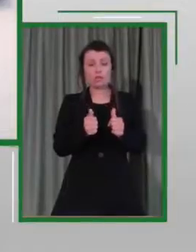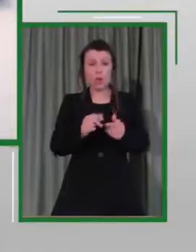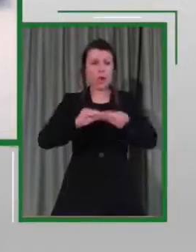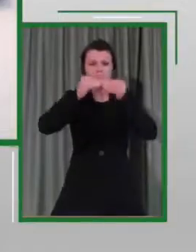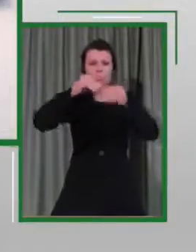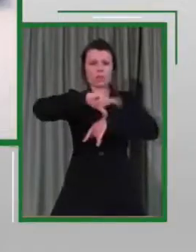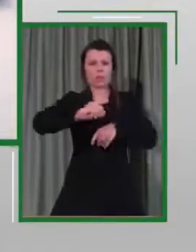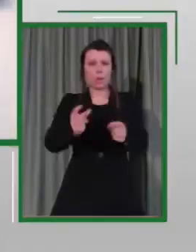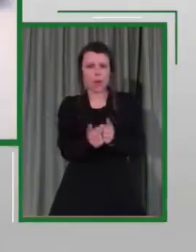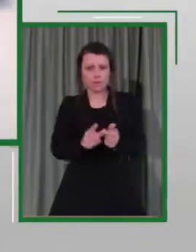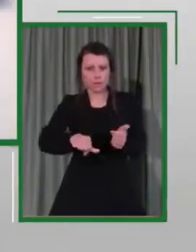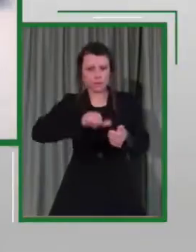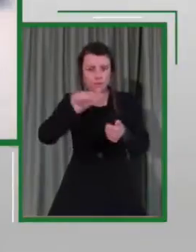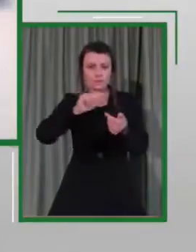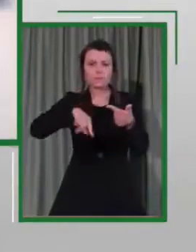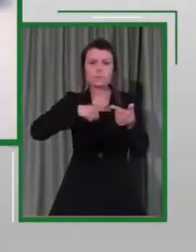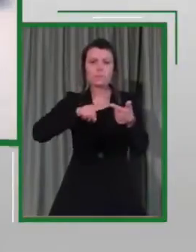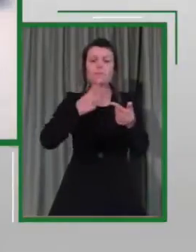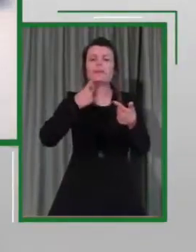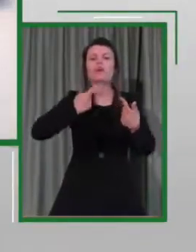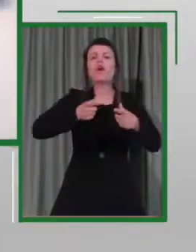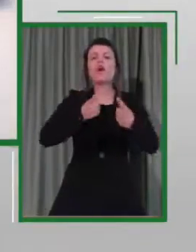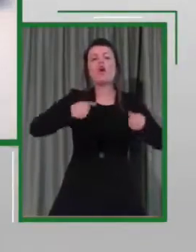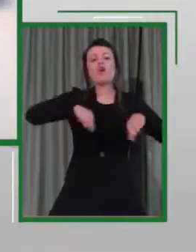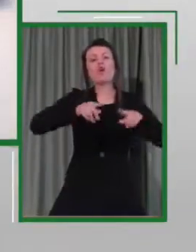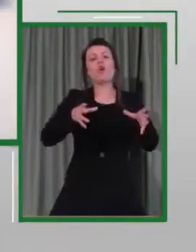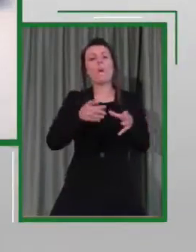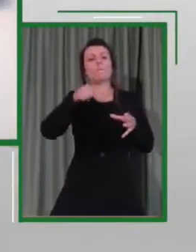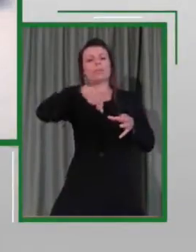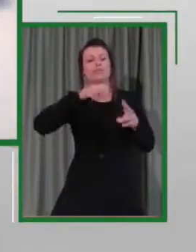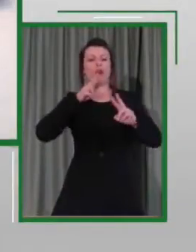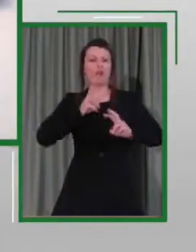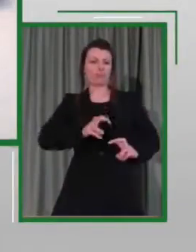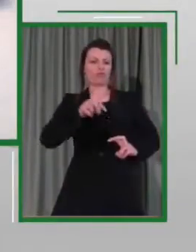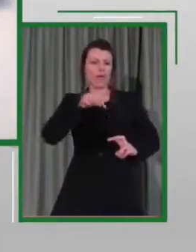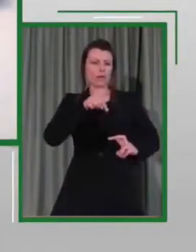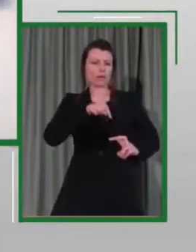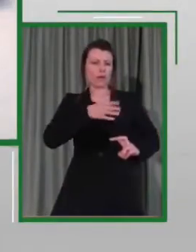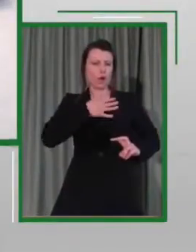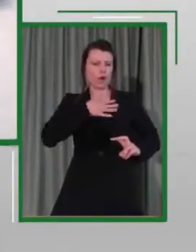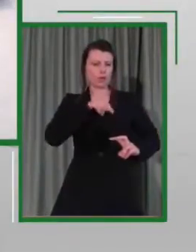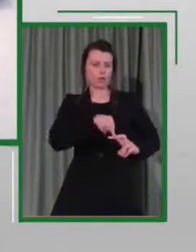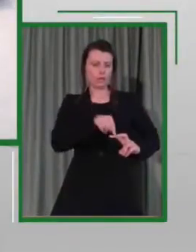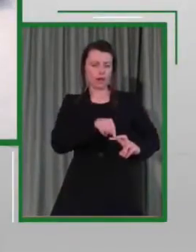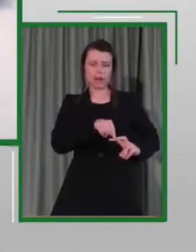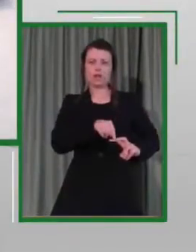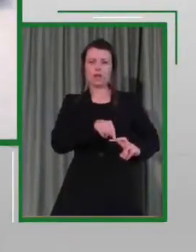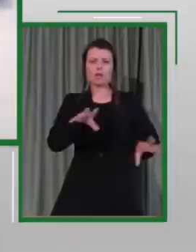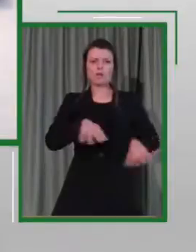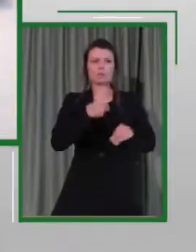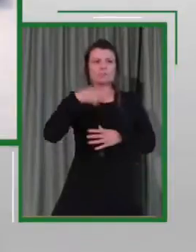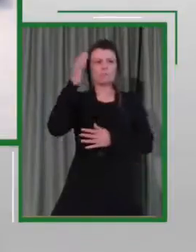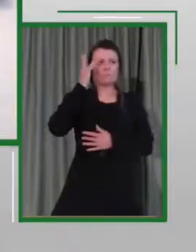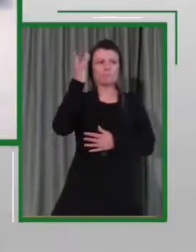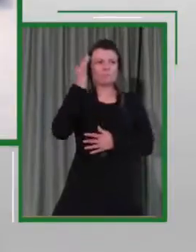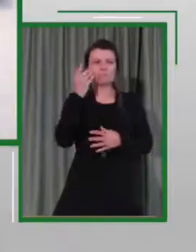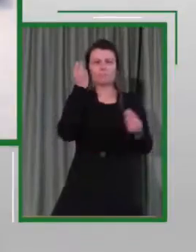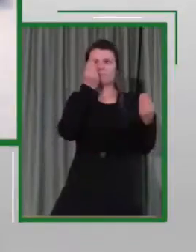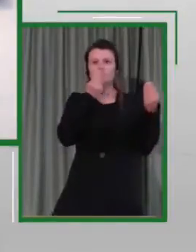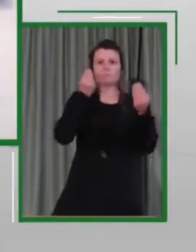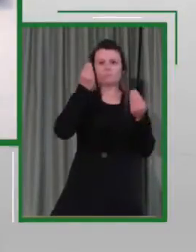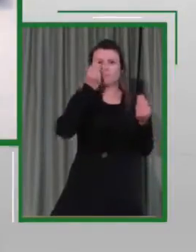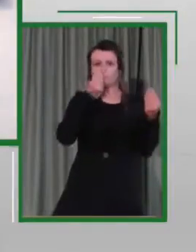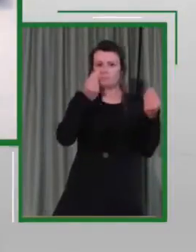nostra commissione ricerca ha iniziato a fare dei ragionamenti, e poi è emersa la